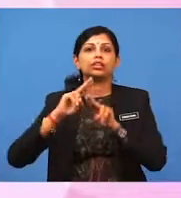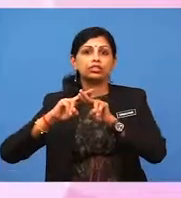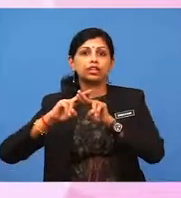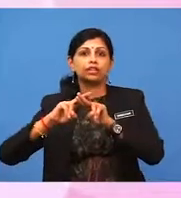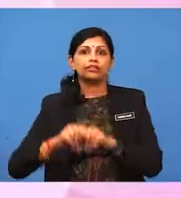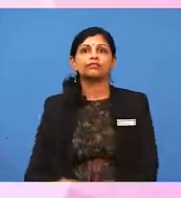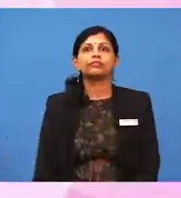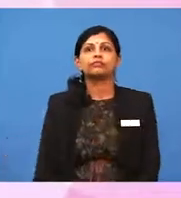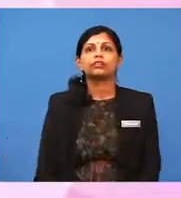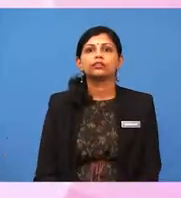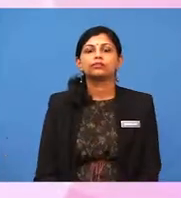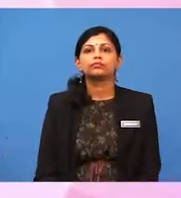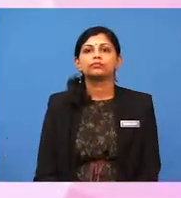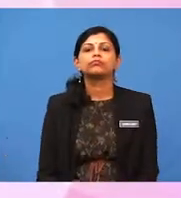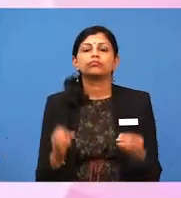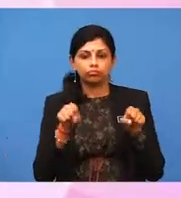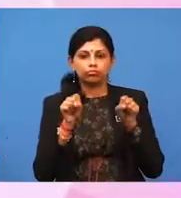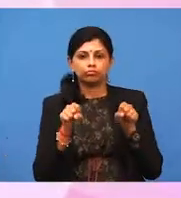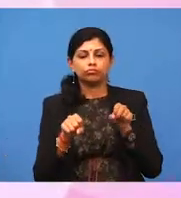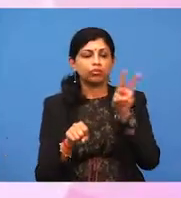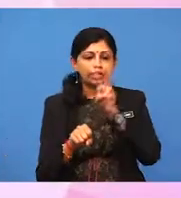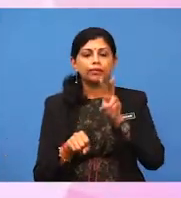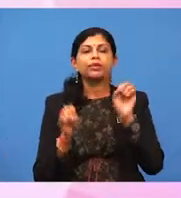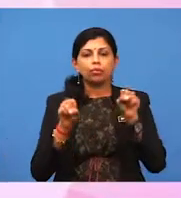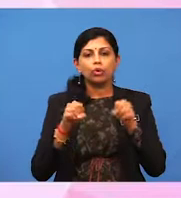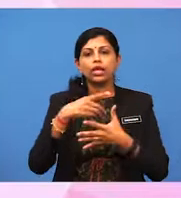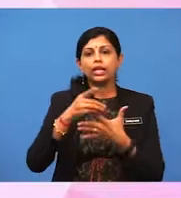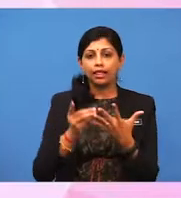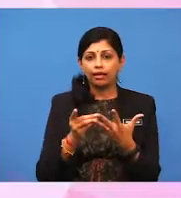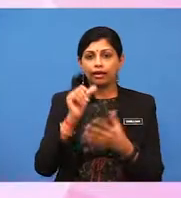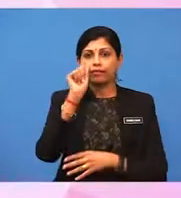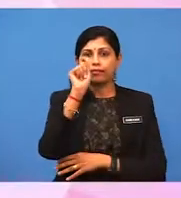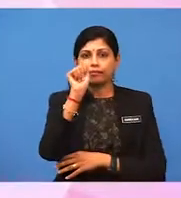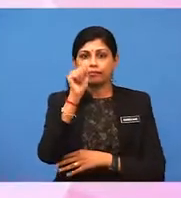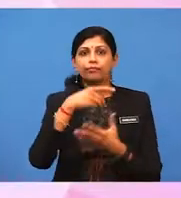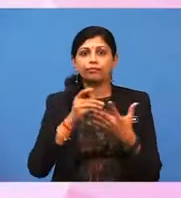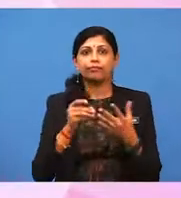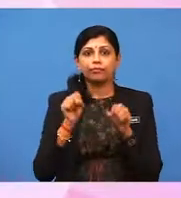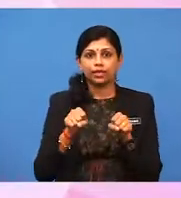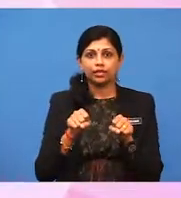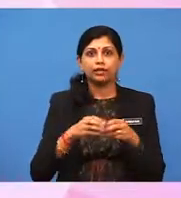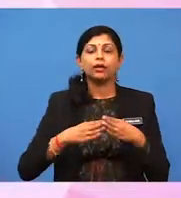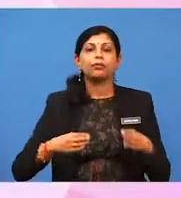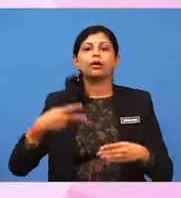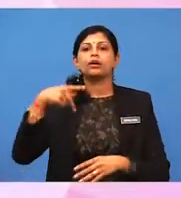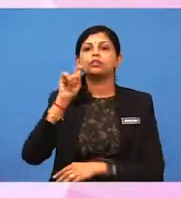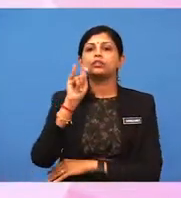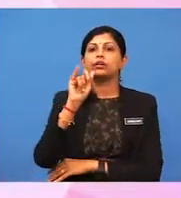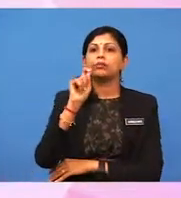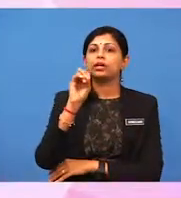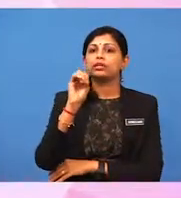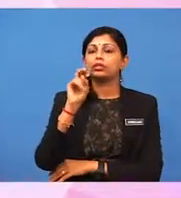data. Untuk makluman murid-murid, bahasa pengatur caraan Python tidak menyokong jenis data